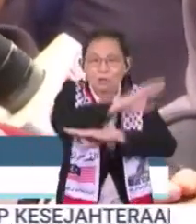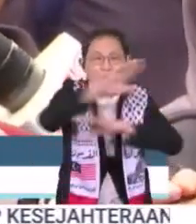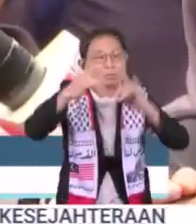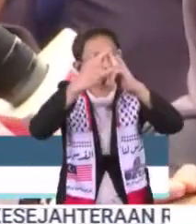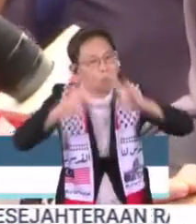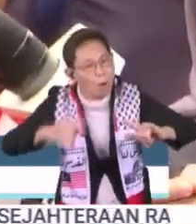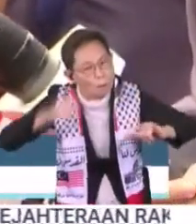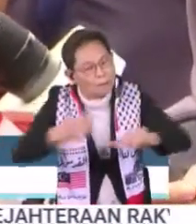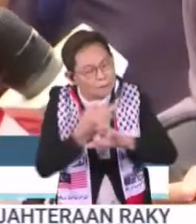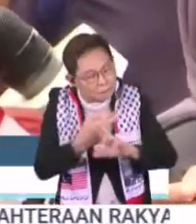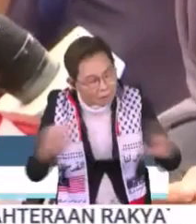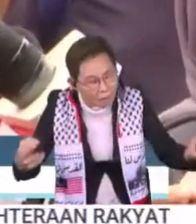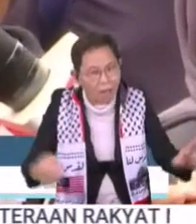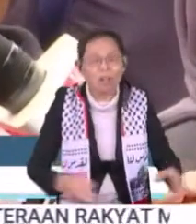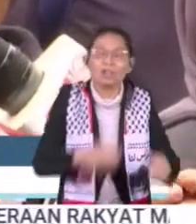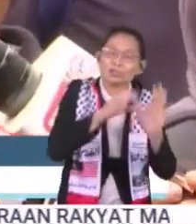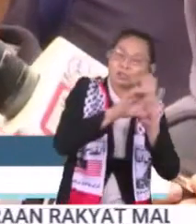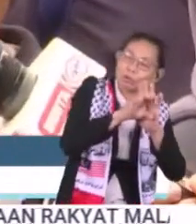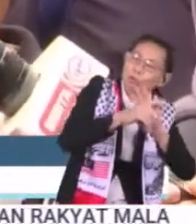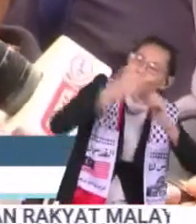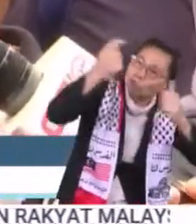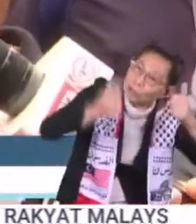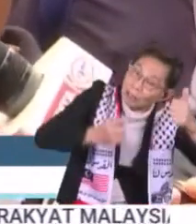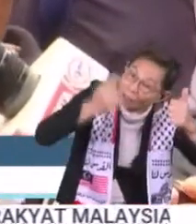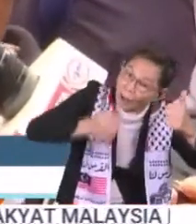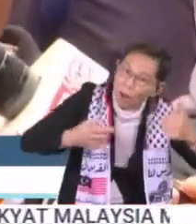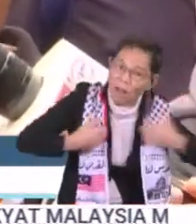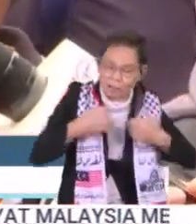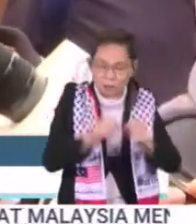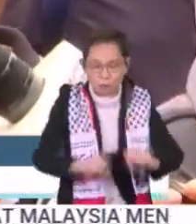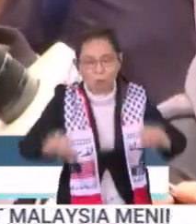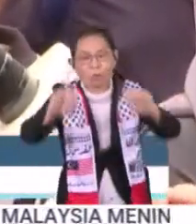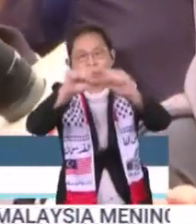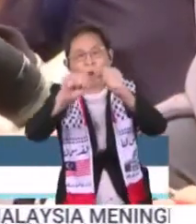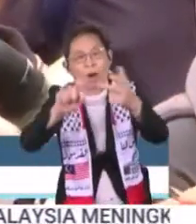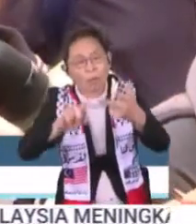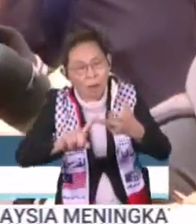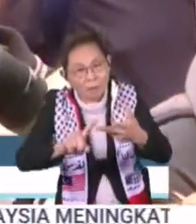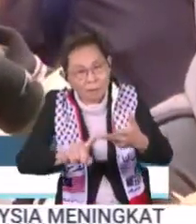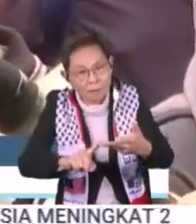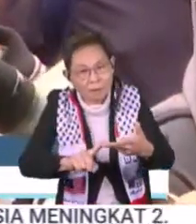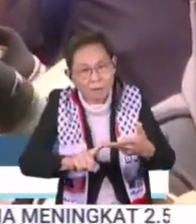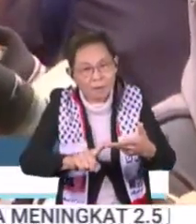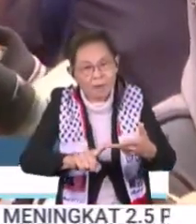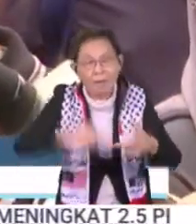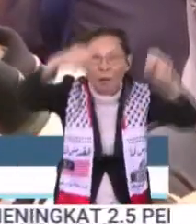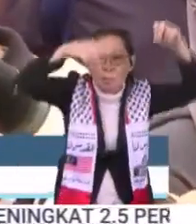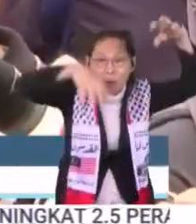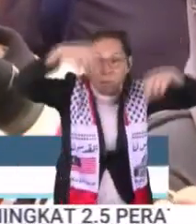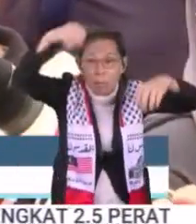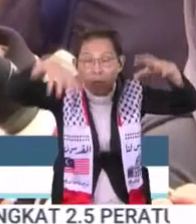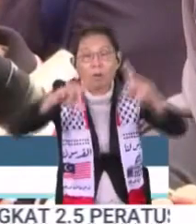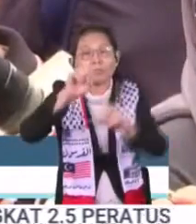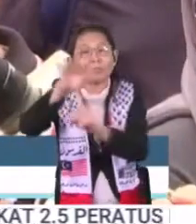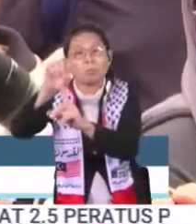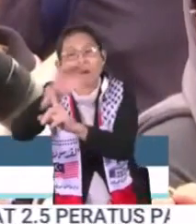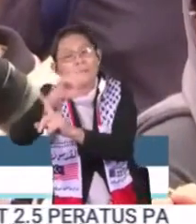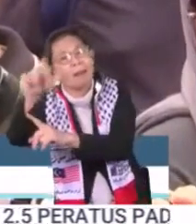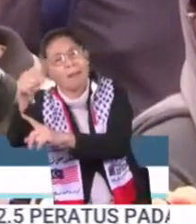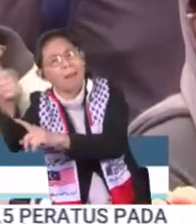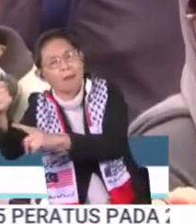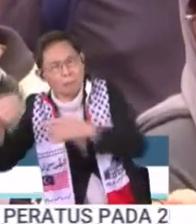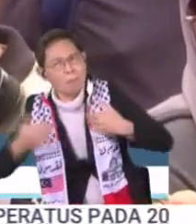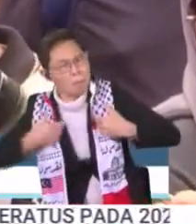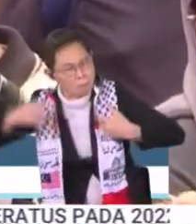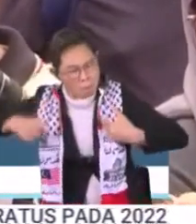tapak perkhemahan seperti tandas, seperti mungkin ada surau, seperti ada tempat lighting, internet dan lain-lain.